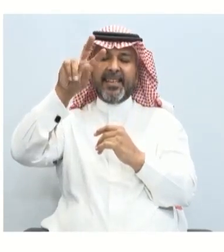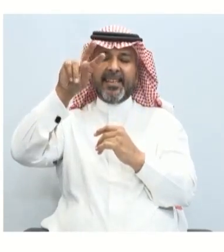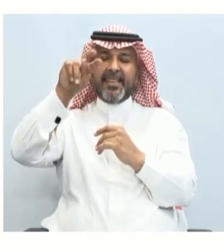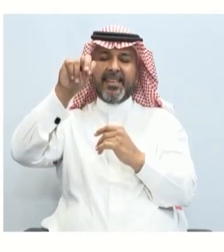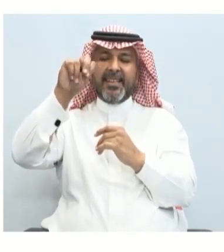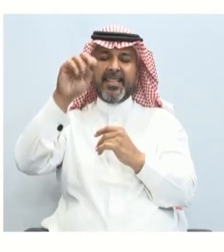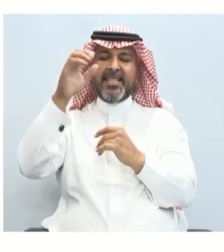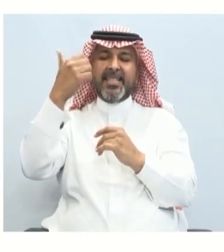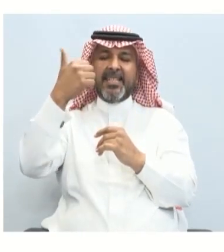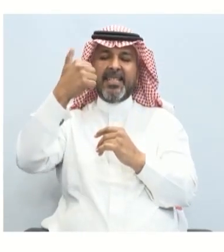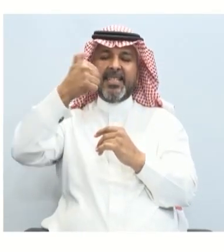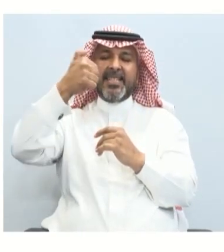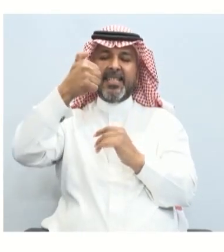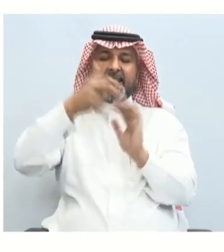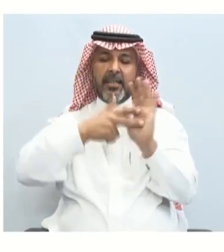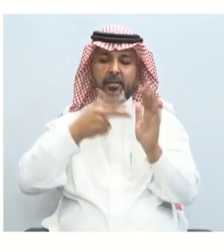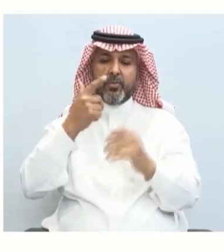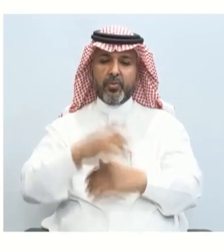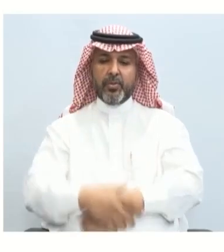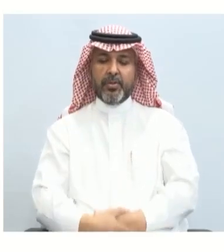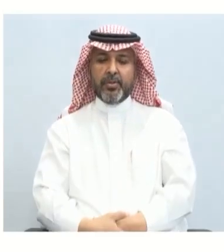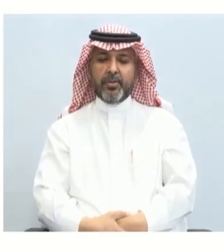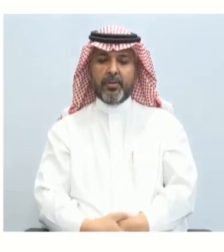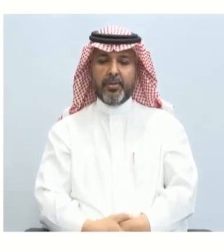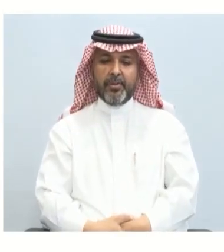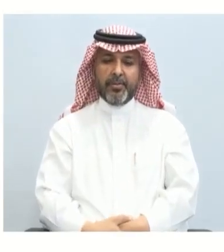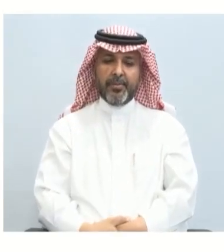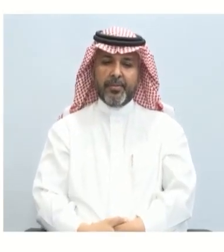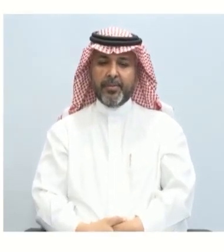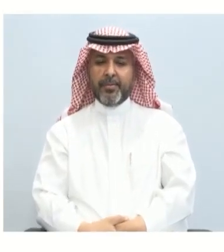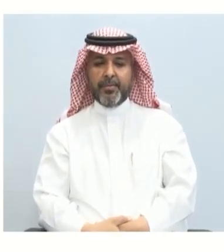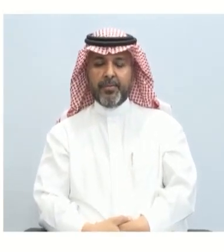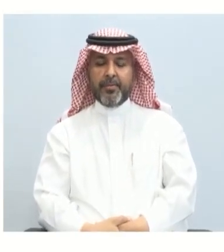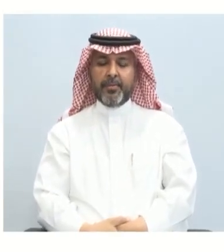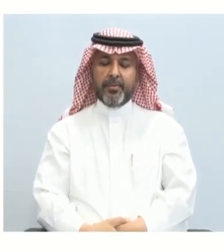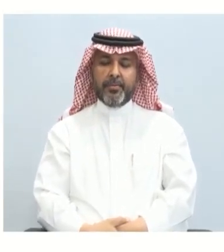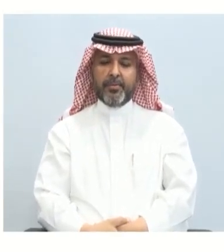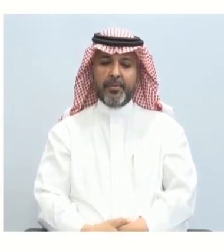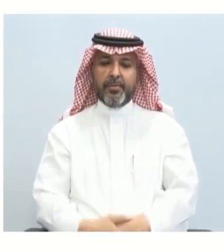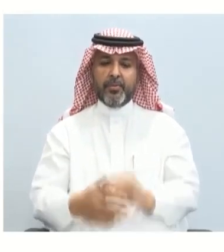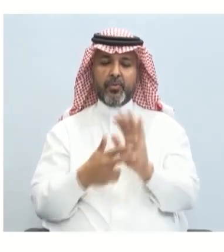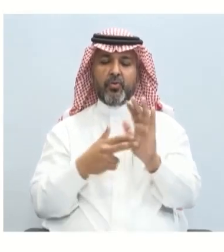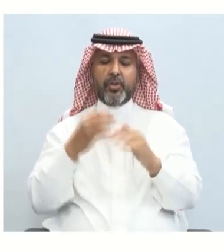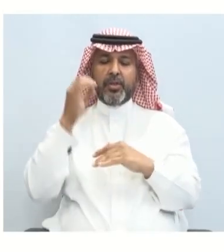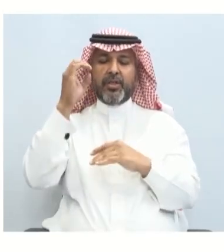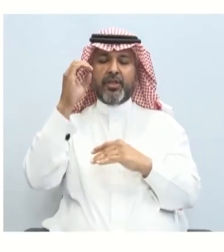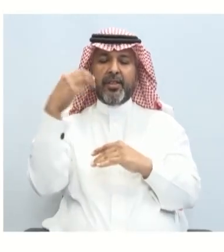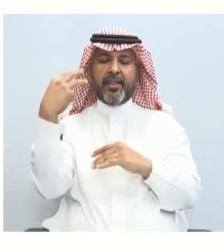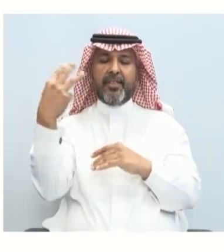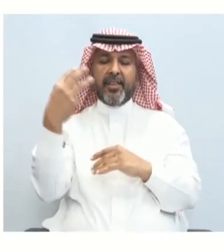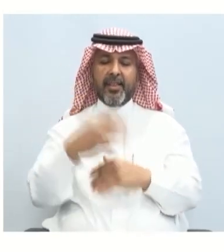فتقول تان ل 60 درجه طبعا اللي هو يساوي جذر